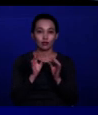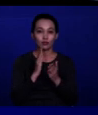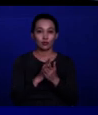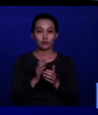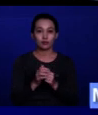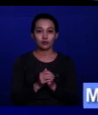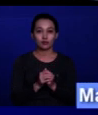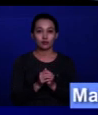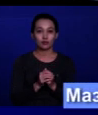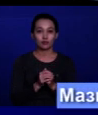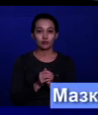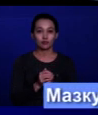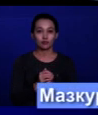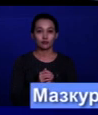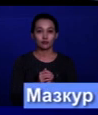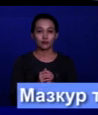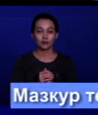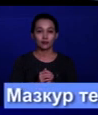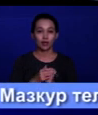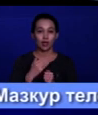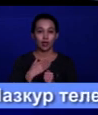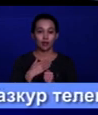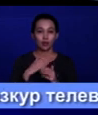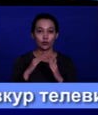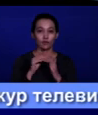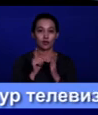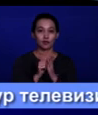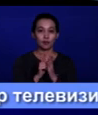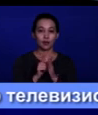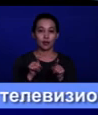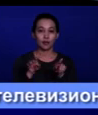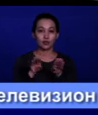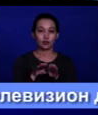olamiz va men bilan birgalikda solishtiring.